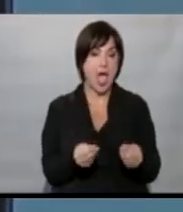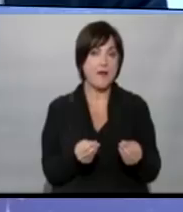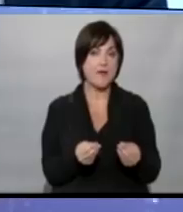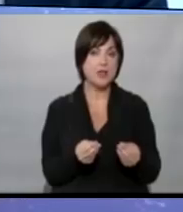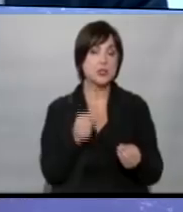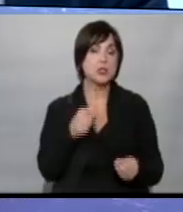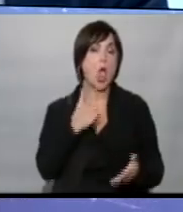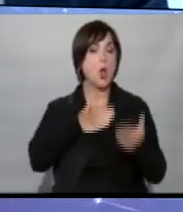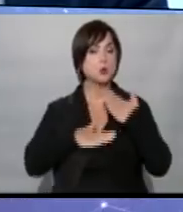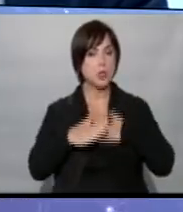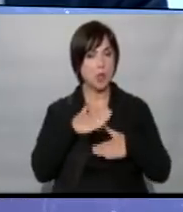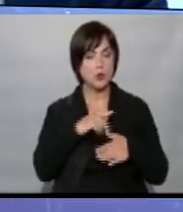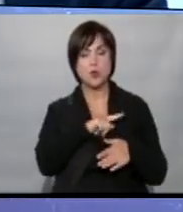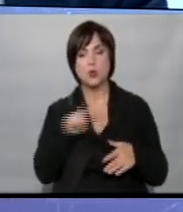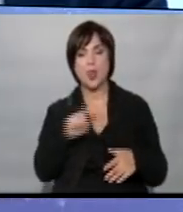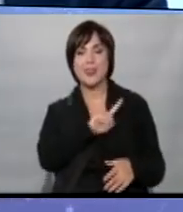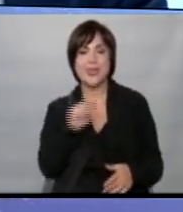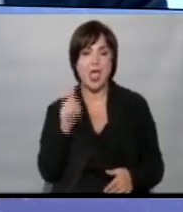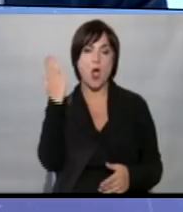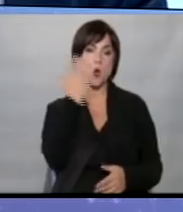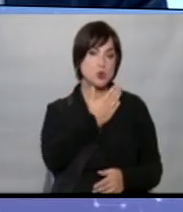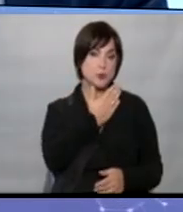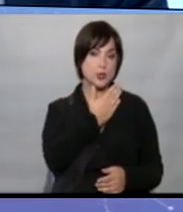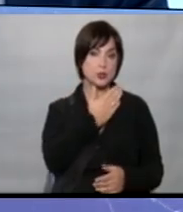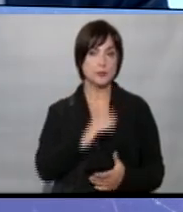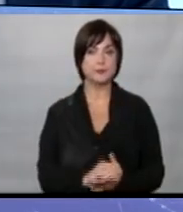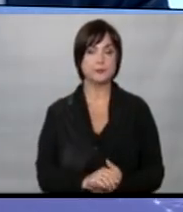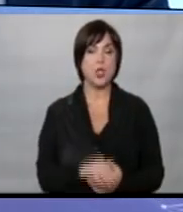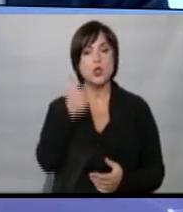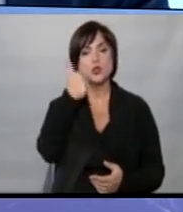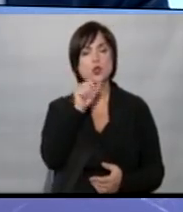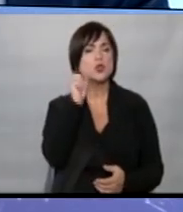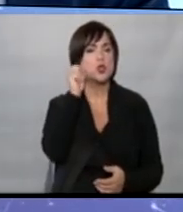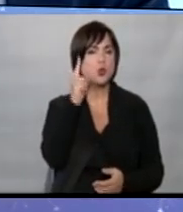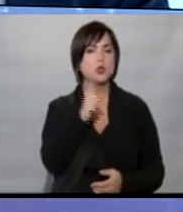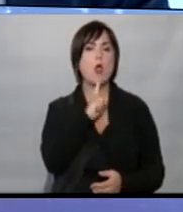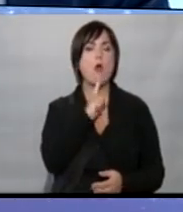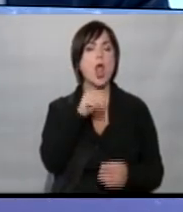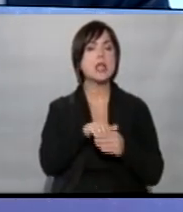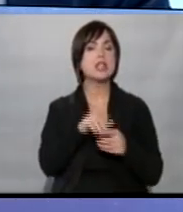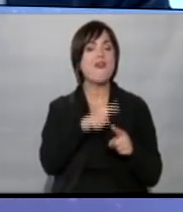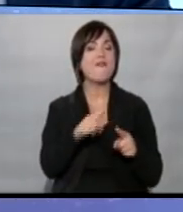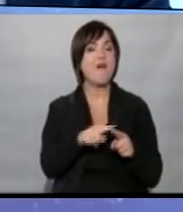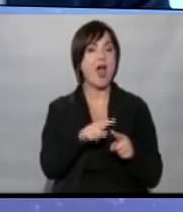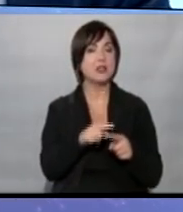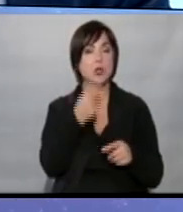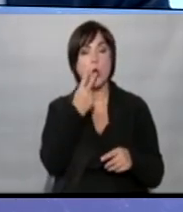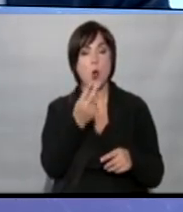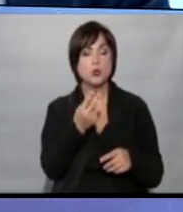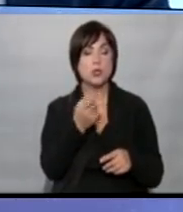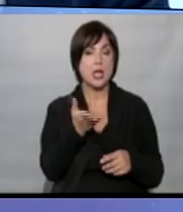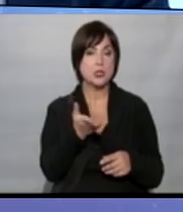од задоволителен до неуспешен. Што се случи? Кои гласови фалат? Бидејќи очигледно